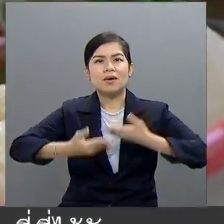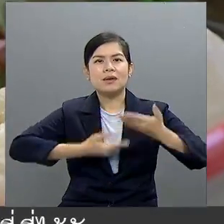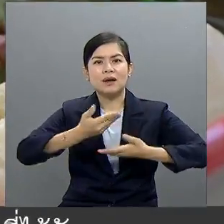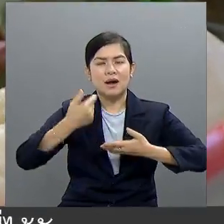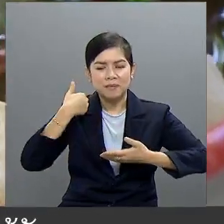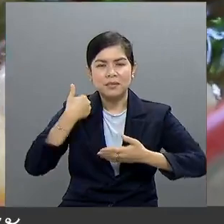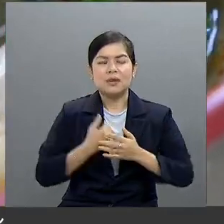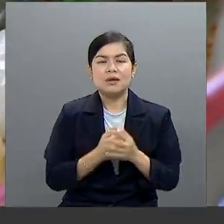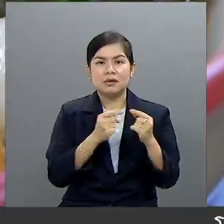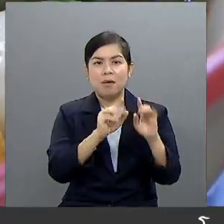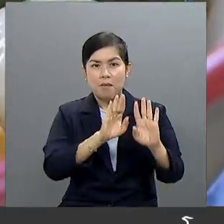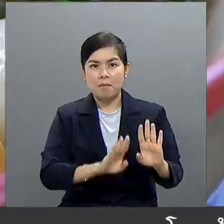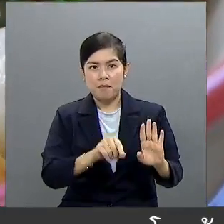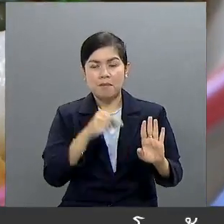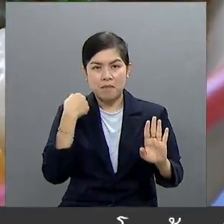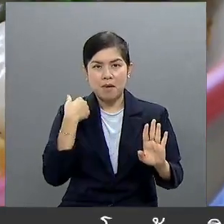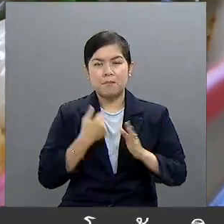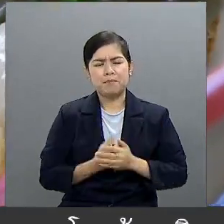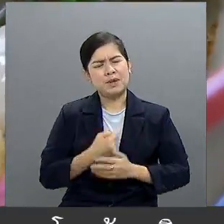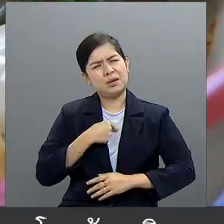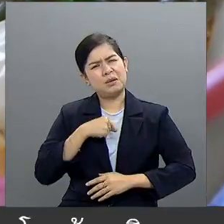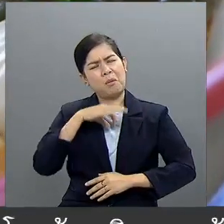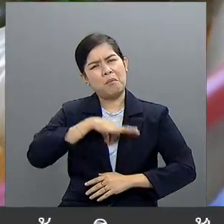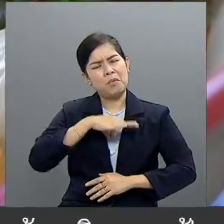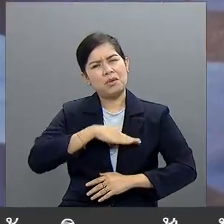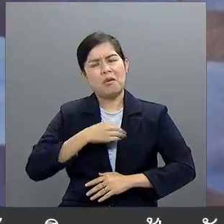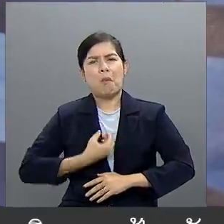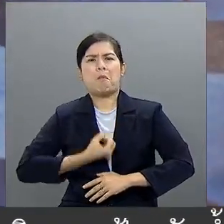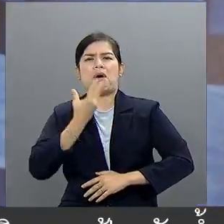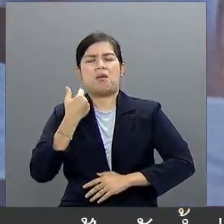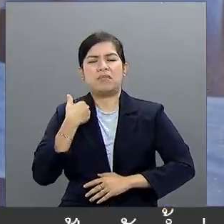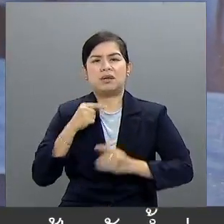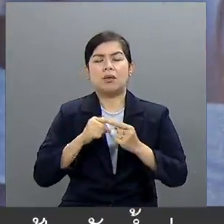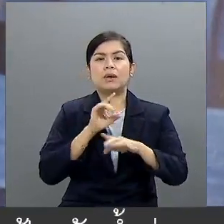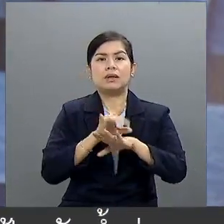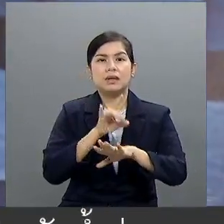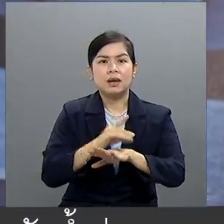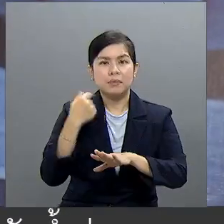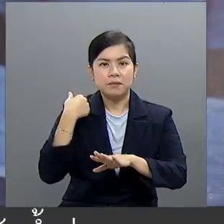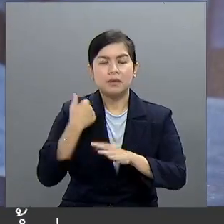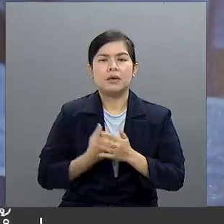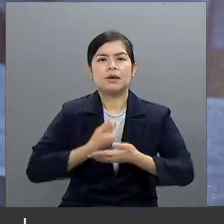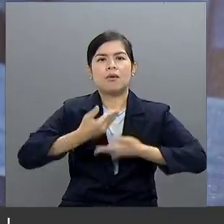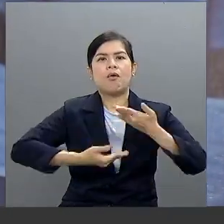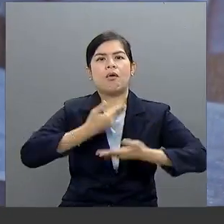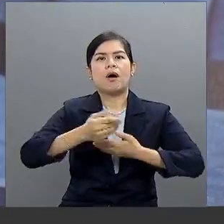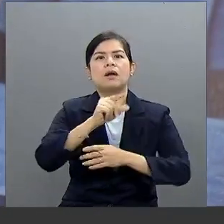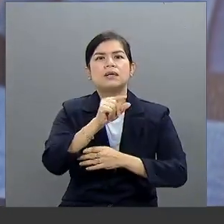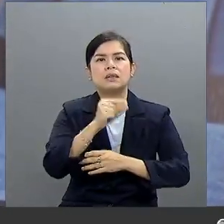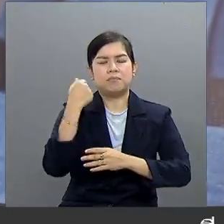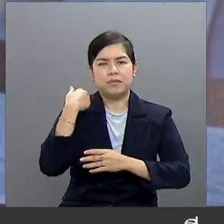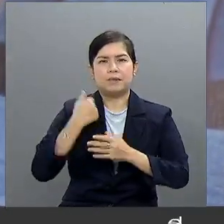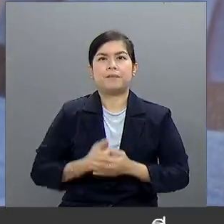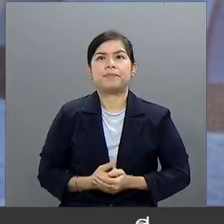่คือ พี่เขาบอกว่าเขาเบื่อเล่น เขาเบื่อเล่นโซเชียลไง ก็เลยขายแบบราคา20บาท40บาท โอ้ ขนมหวานก็มา